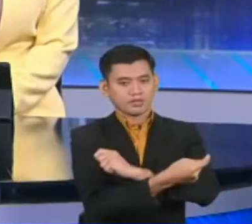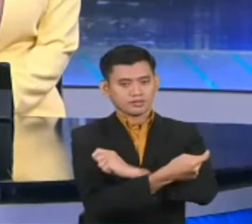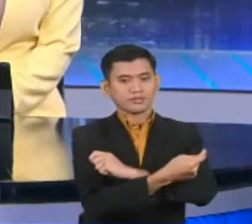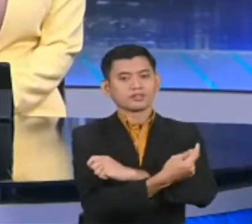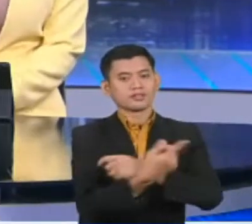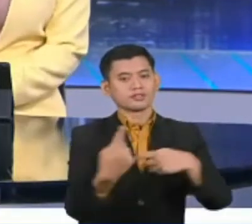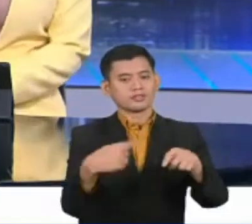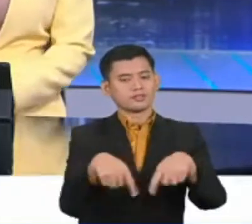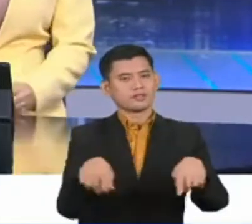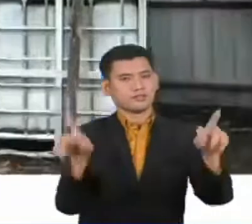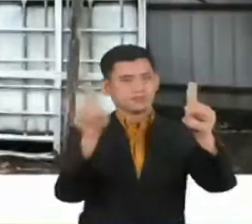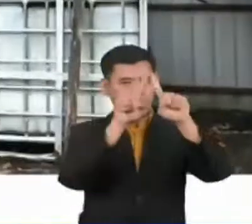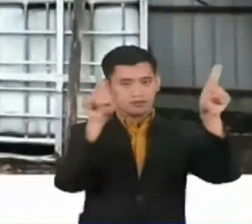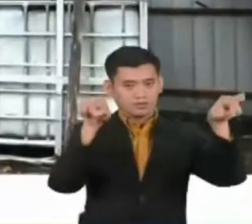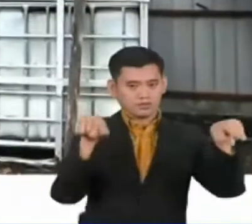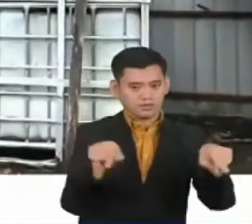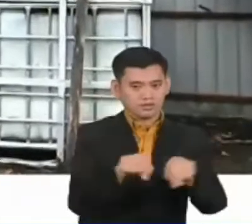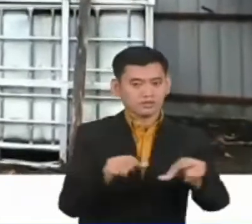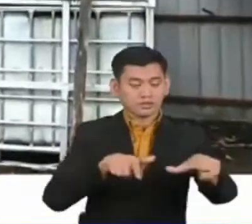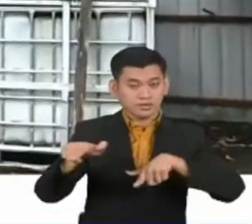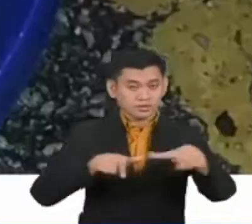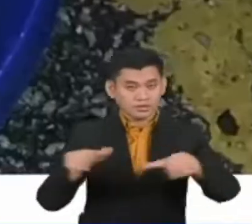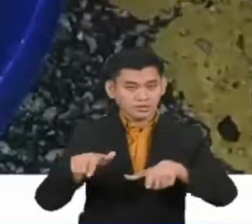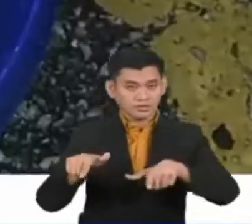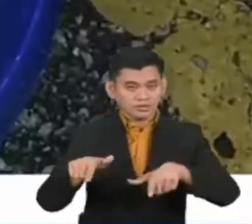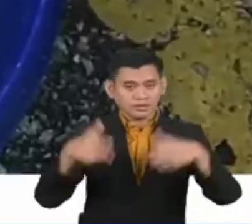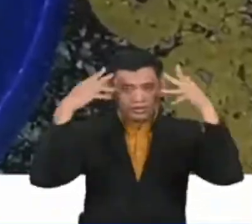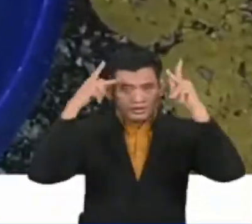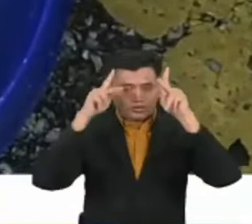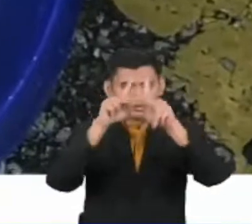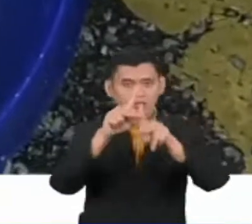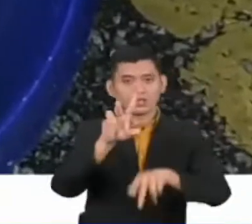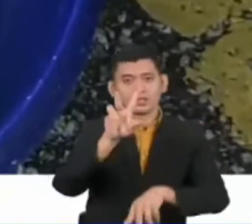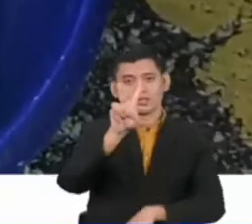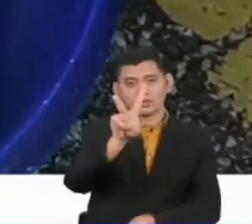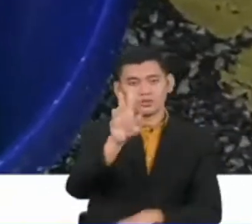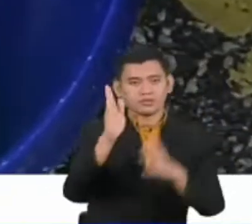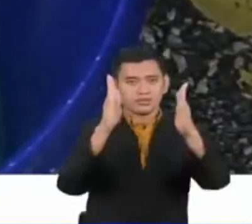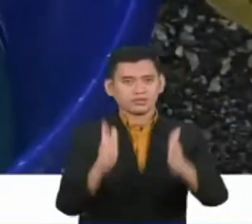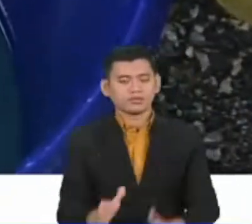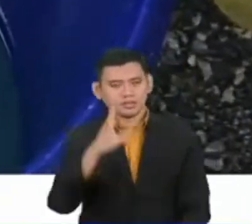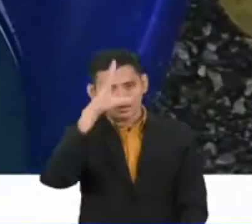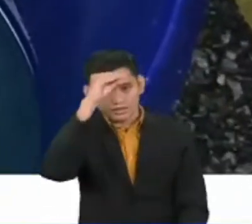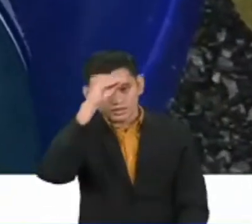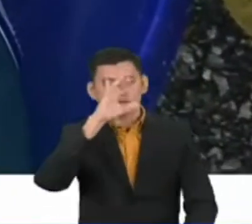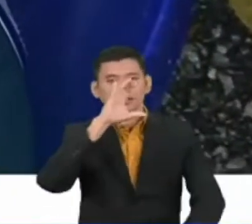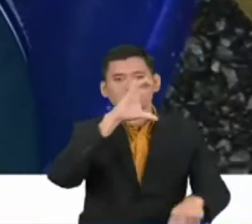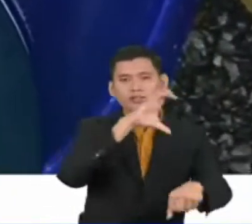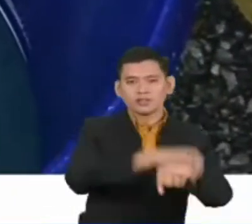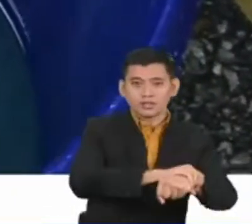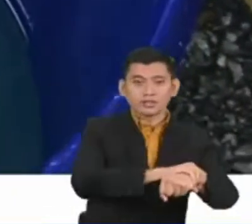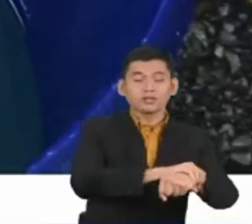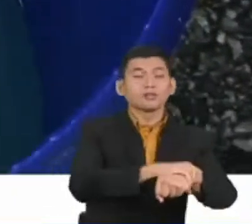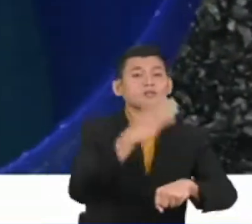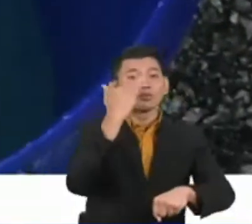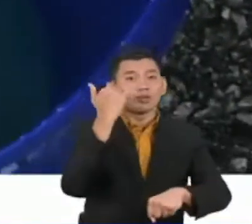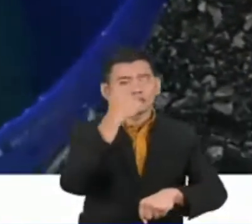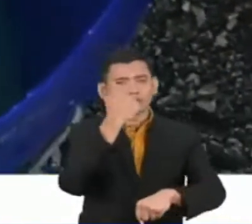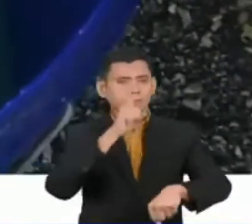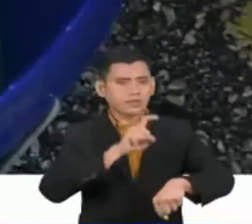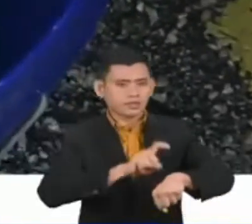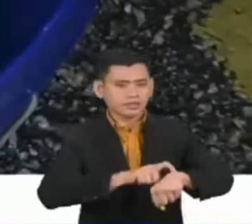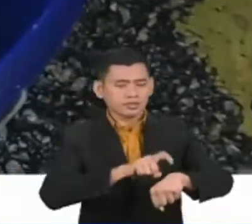lori. Di Indra Mahkota Kuantan, dua lelaki iaitu pemandu dan kelindan lori muatan 7 tan ditahan ketika sedang